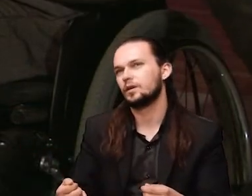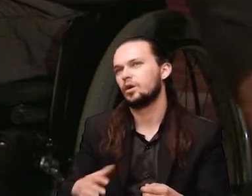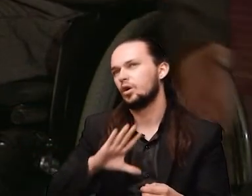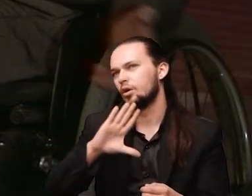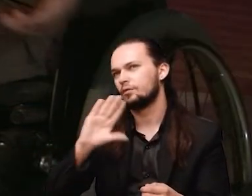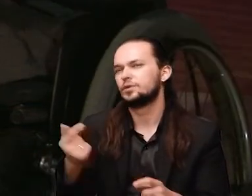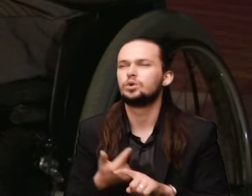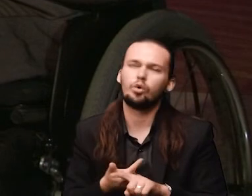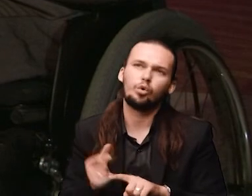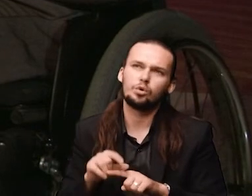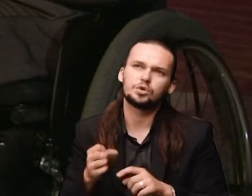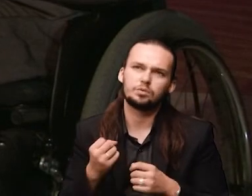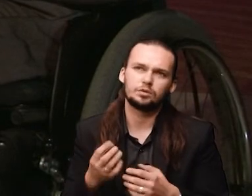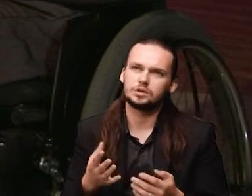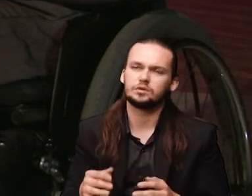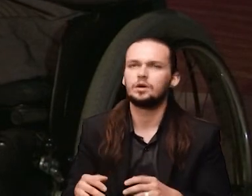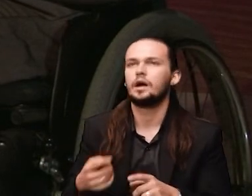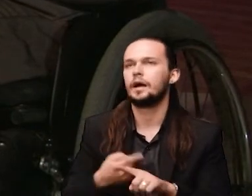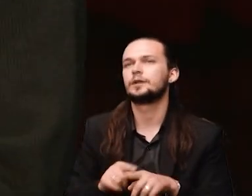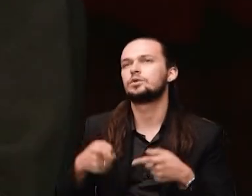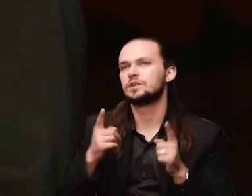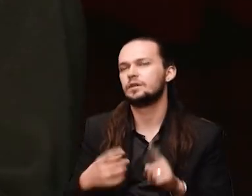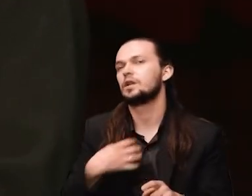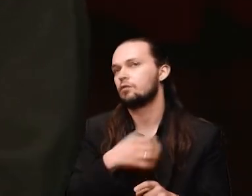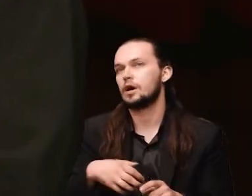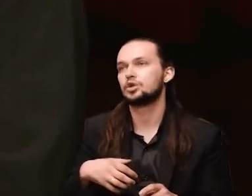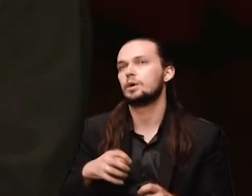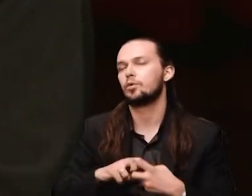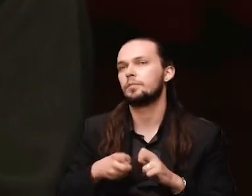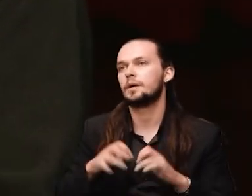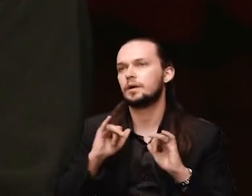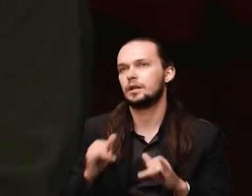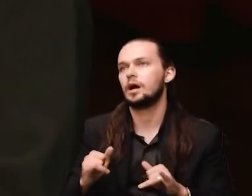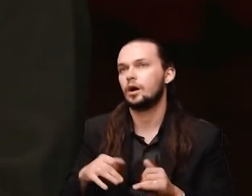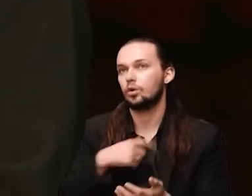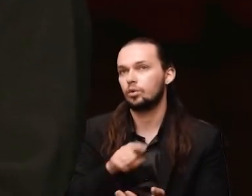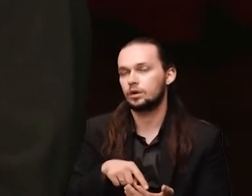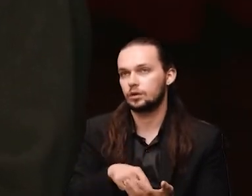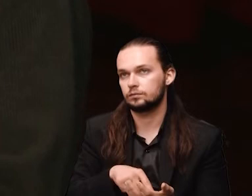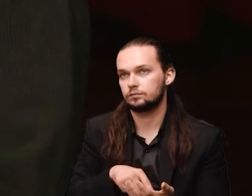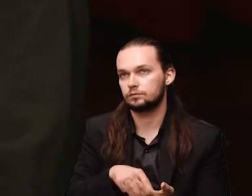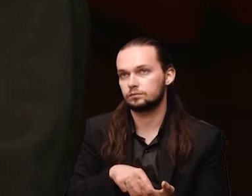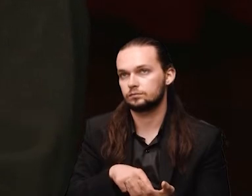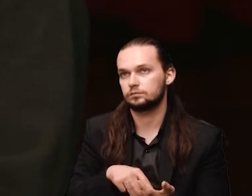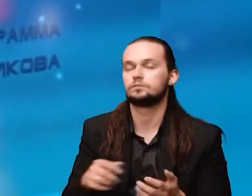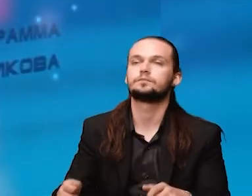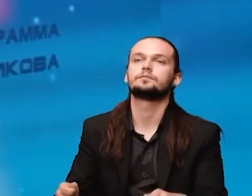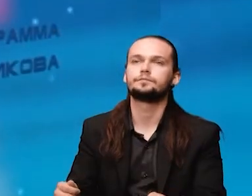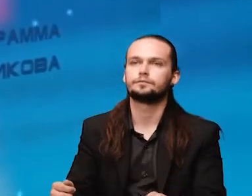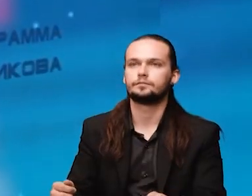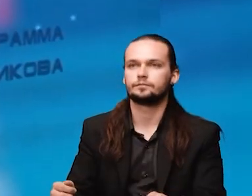свою поклажу. Все гораздо проще, чем по ступенькам. Поэтому это действительно очень важно и актуально для всего города, для всех людей в этом отношении.